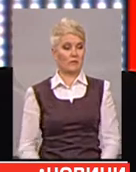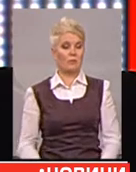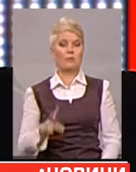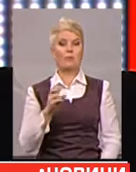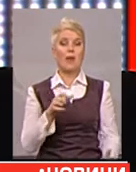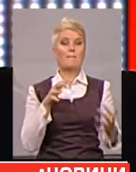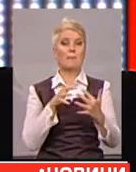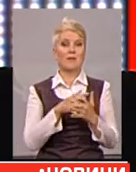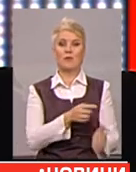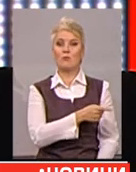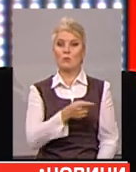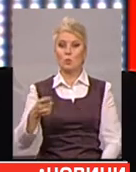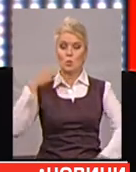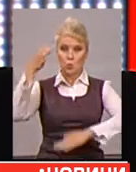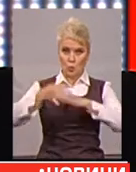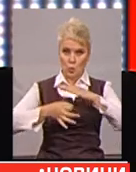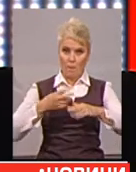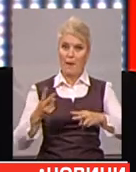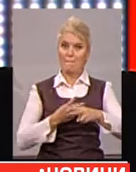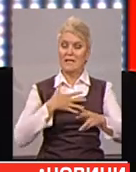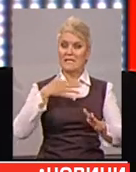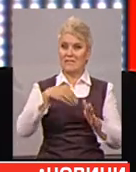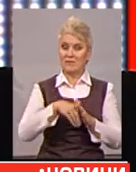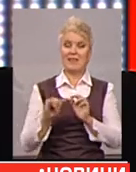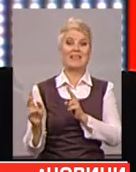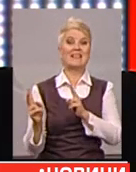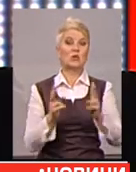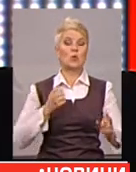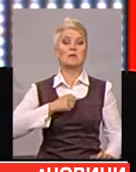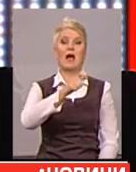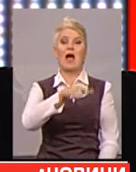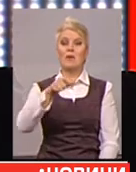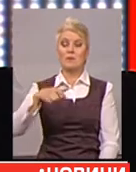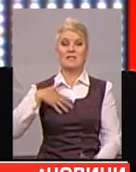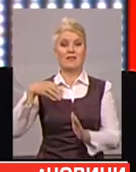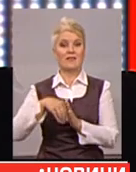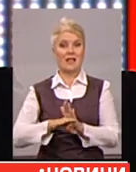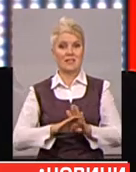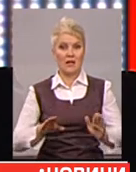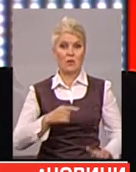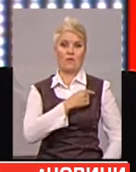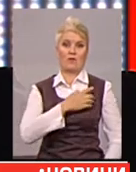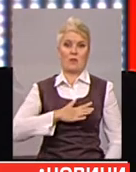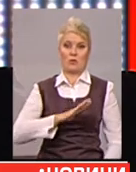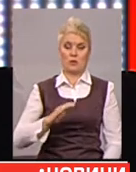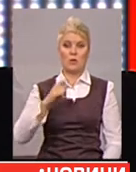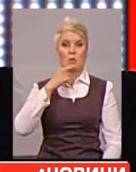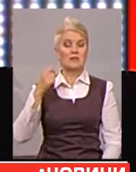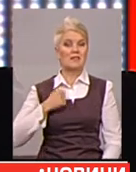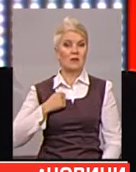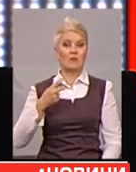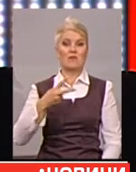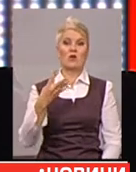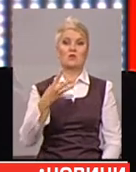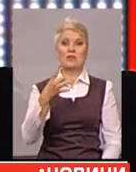На передовій впродовж доби без втрат ніхто з армійців не загинув і не був поранений. Такі дані Міністерства оборони. Російські найманці 24 рази порушували